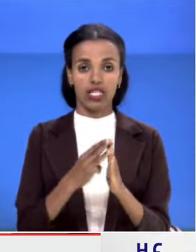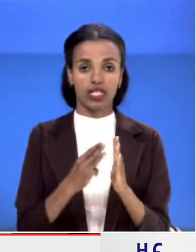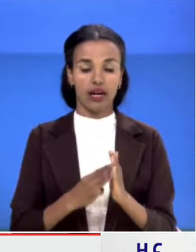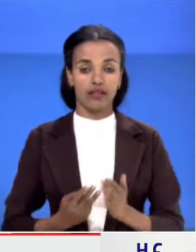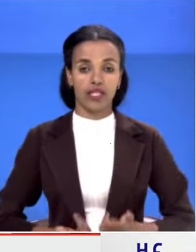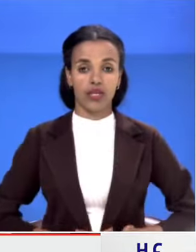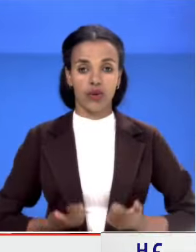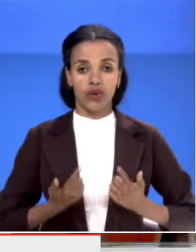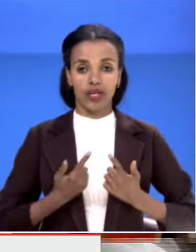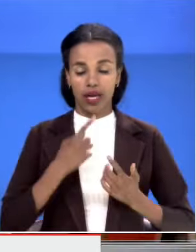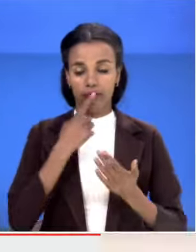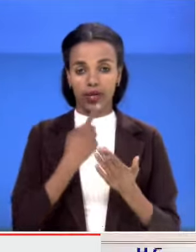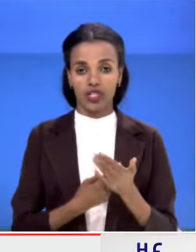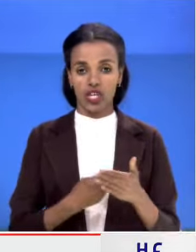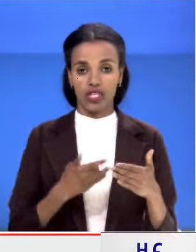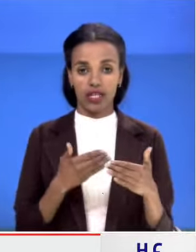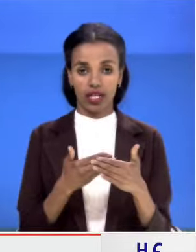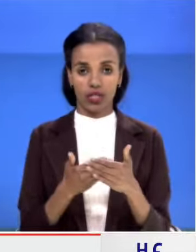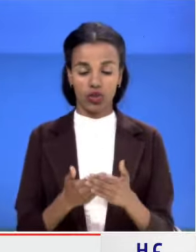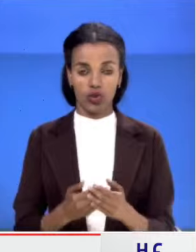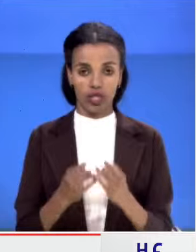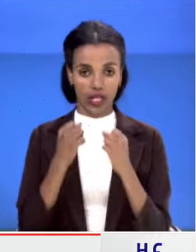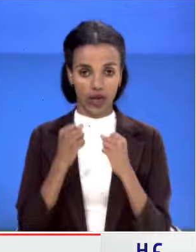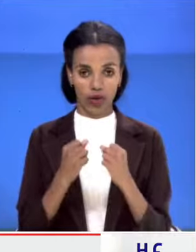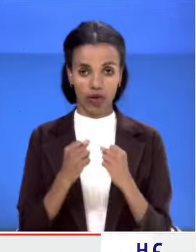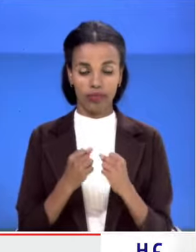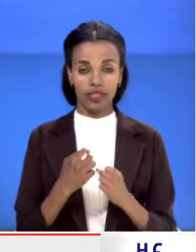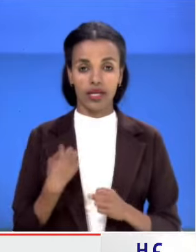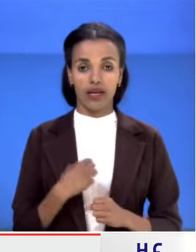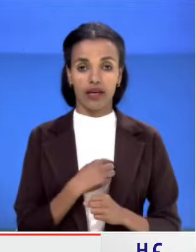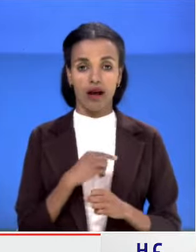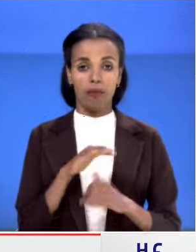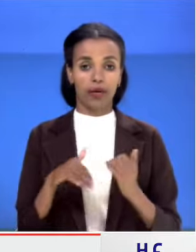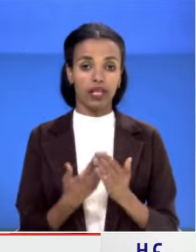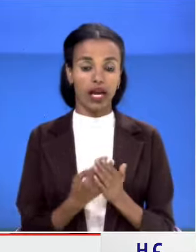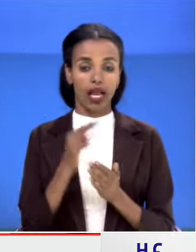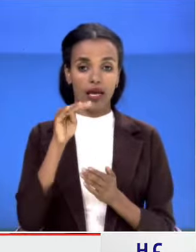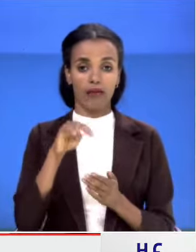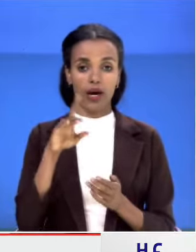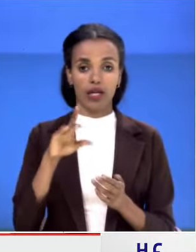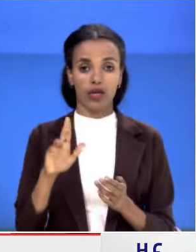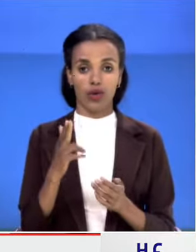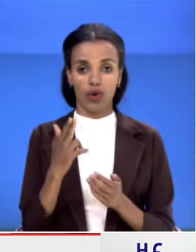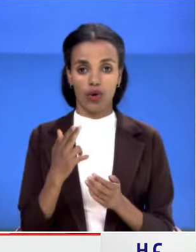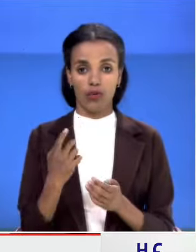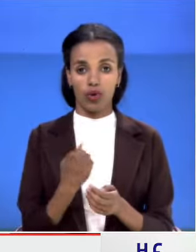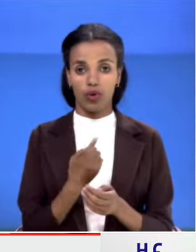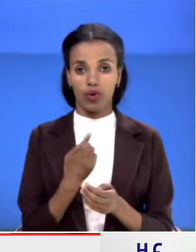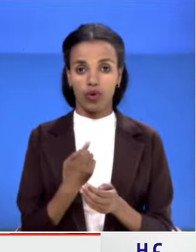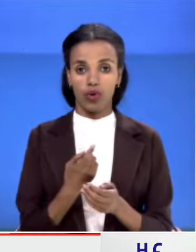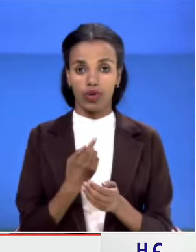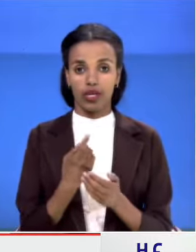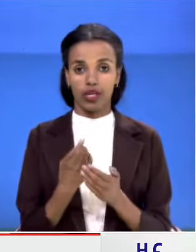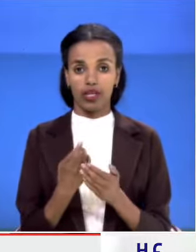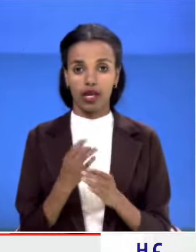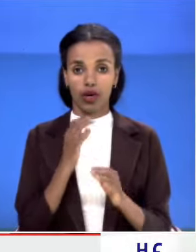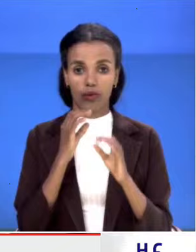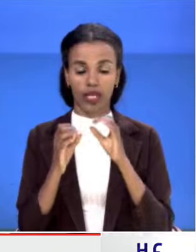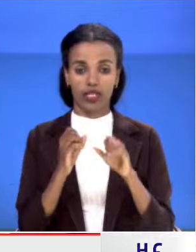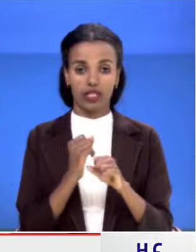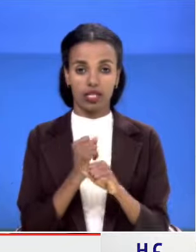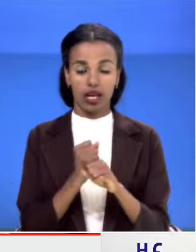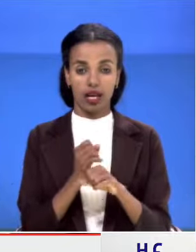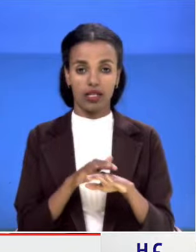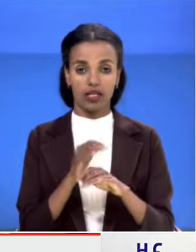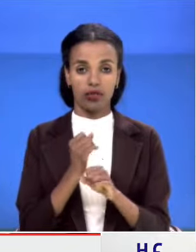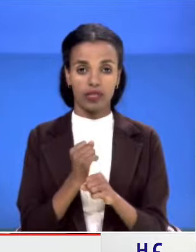እንዲኖር የመረጃ ተደራሽነት እንዲጎለብት እኛ በአጠቃላይ ማክሮ በሆነው የኮሚኒኬሽን ስራ ላይ ስለሆነ የምንሰራው፣ ሌሎቹ